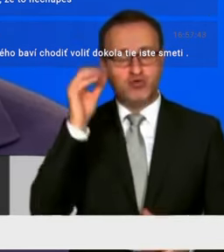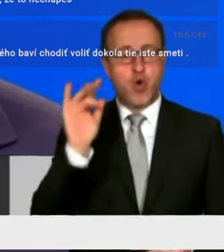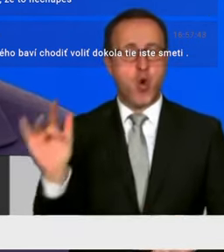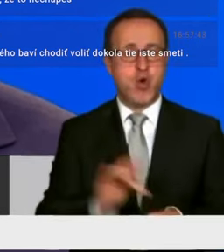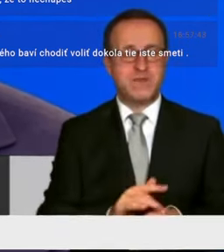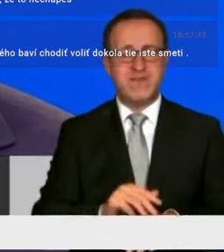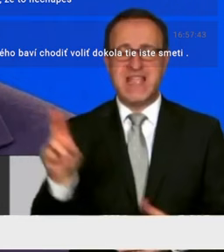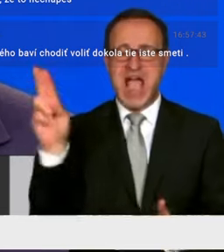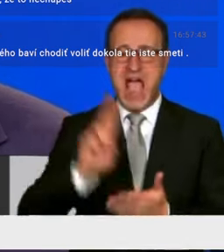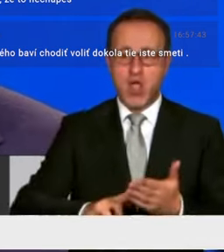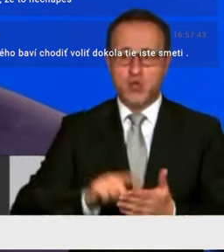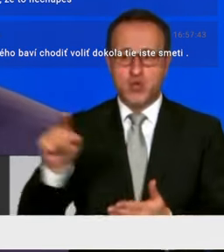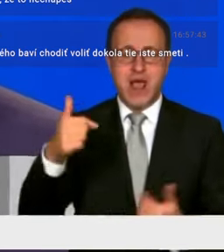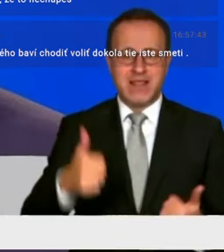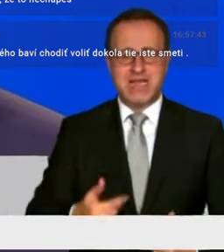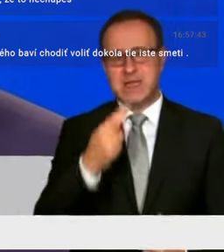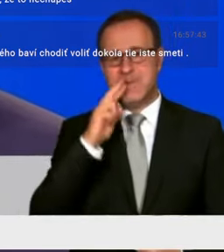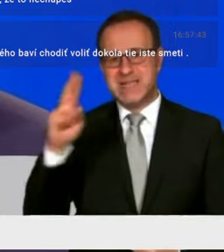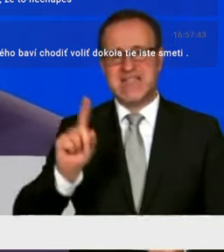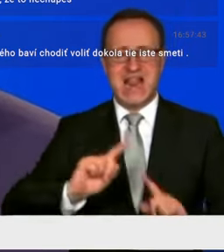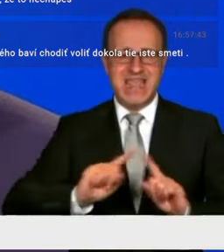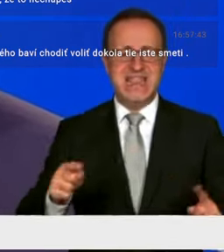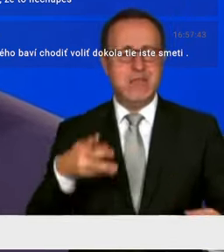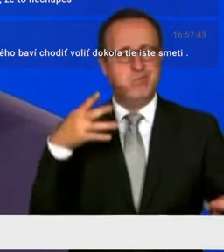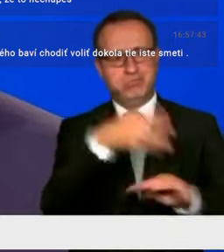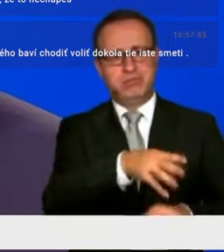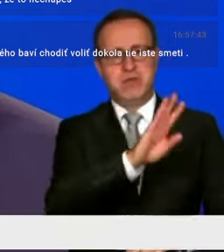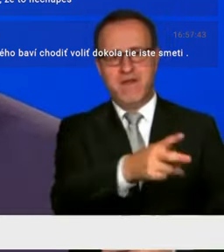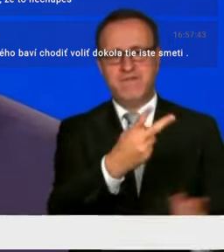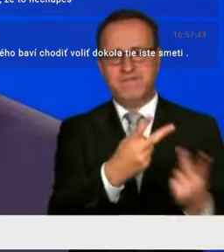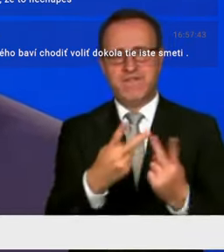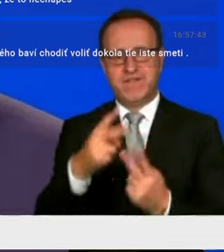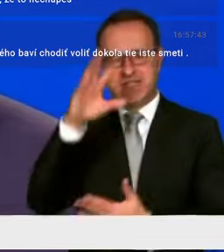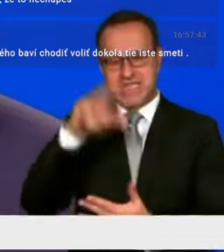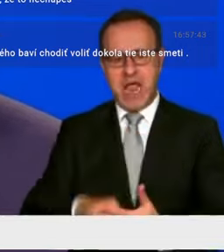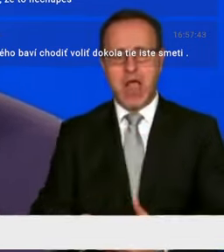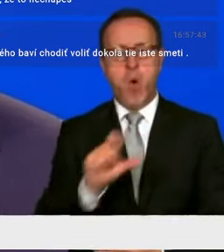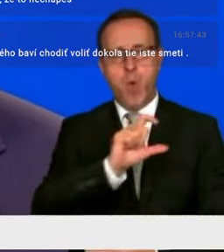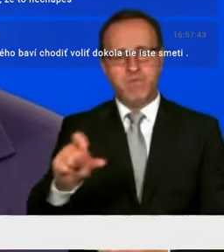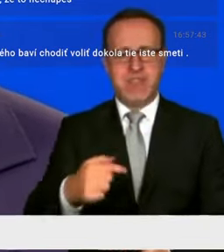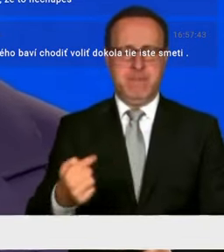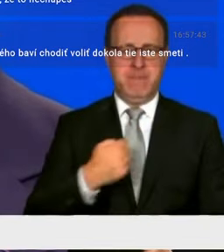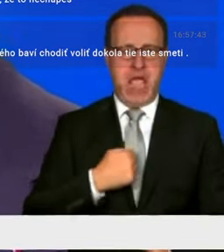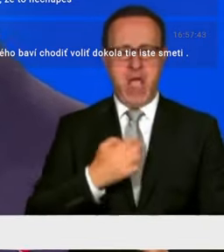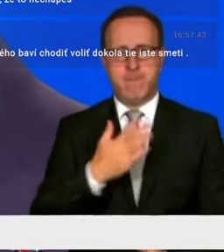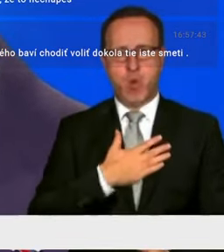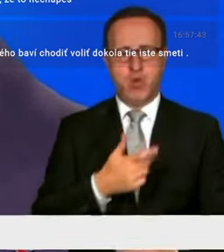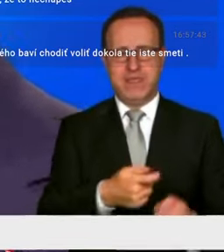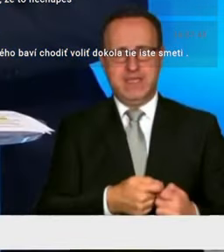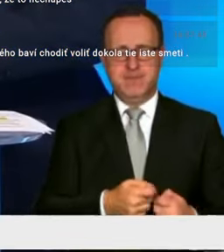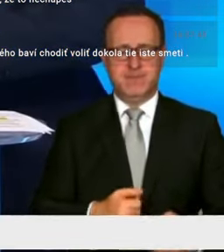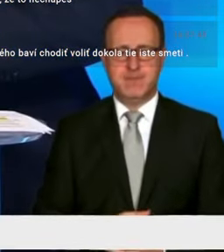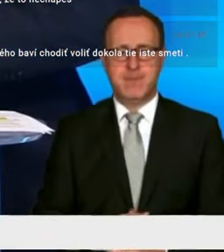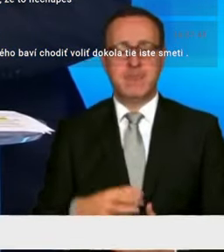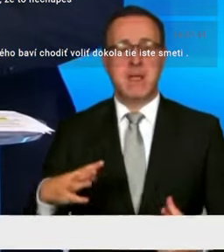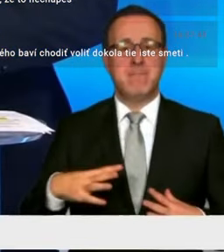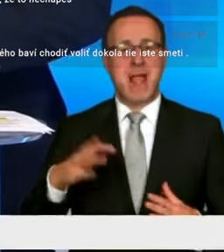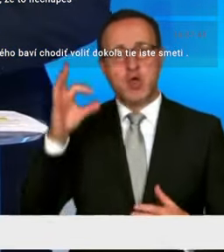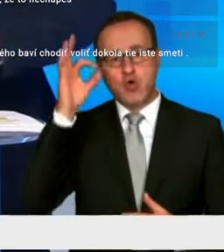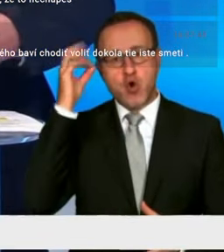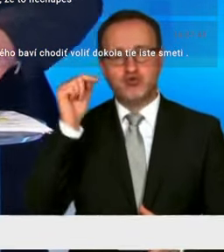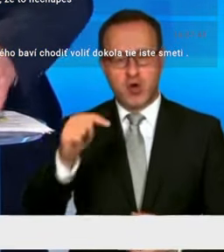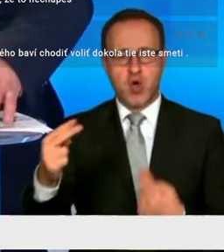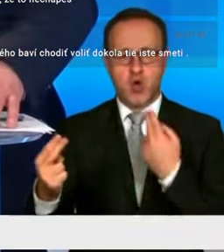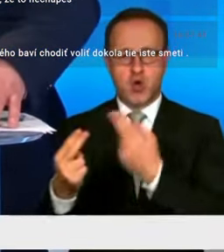tej agentúre pretože sa dnes priznal niekto iný že hackol jeho webovú stránku ale obvinil mňa ač ďakujeme pekne pán Korčok Teraz môžete prosím